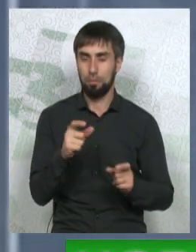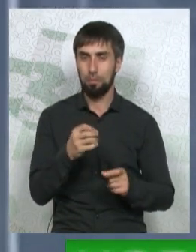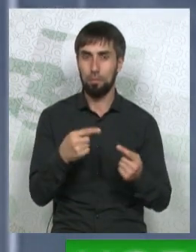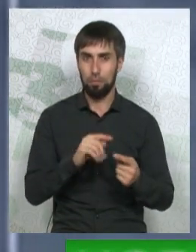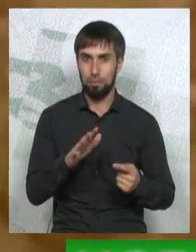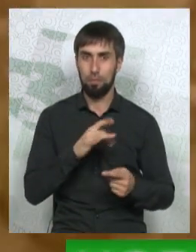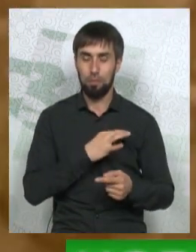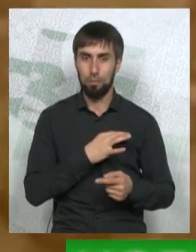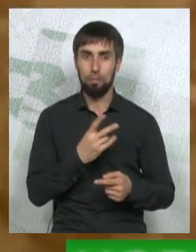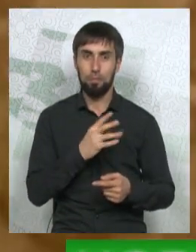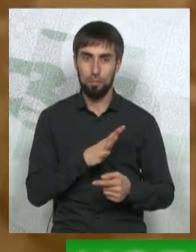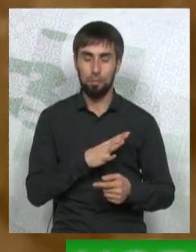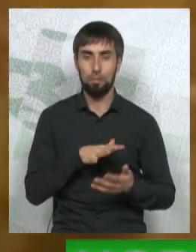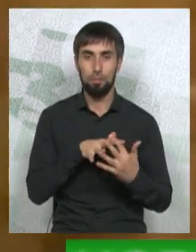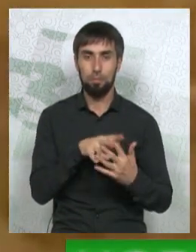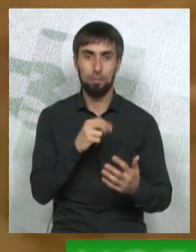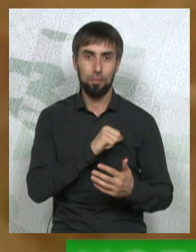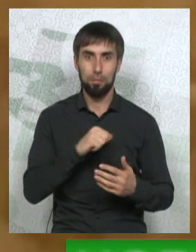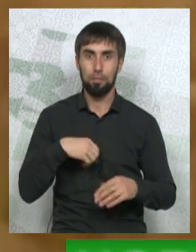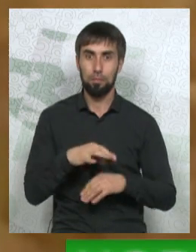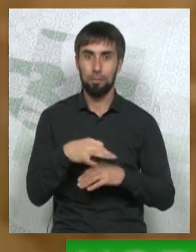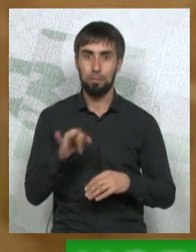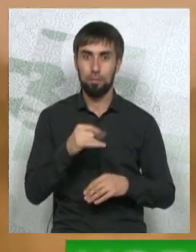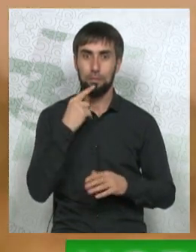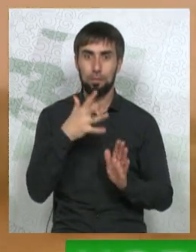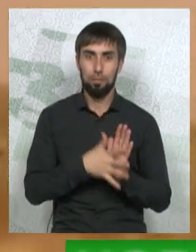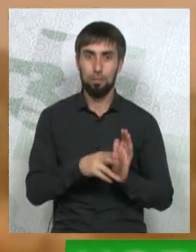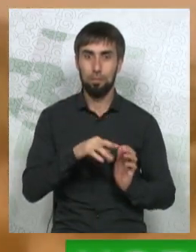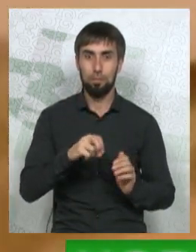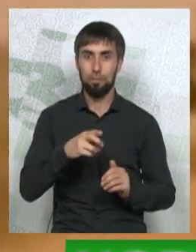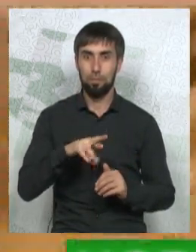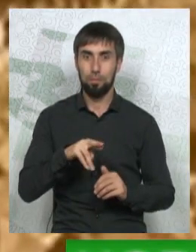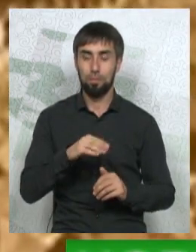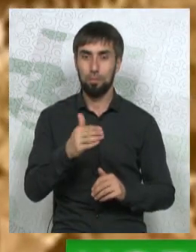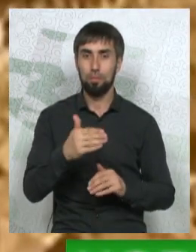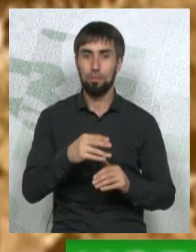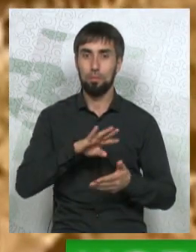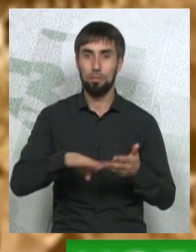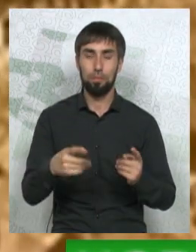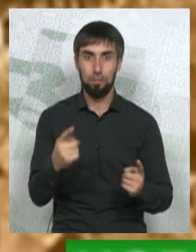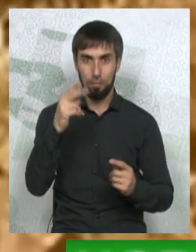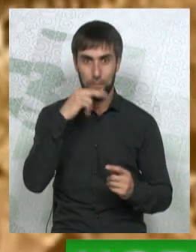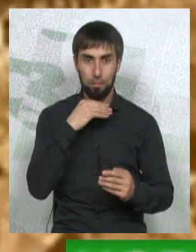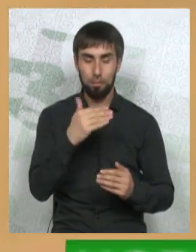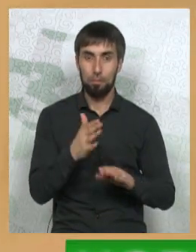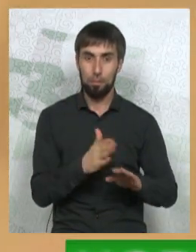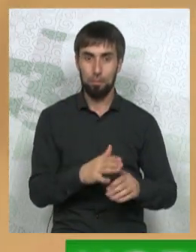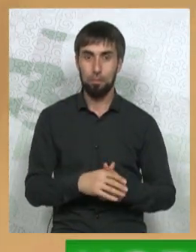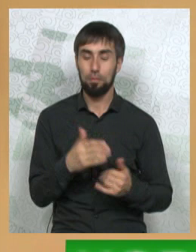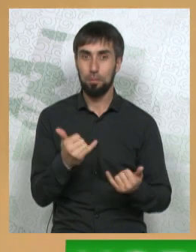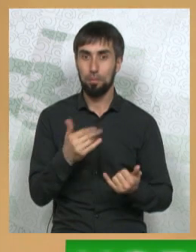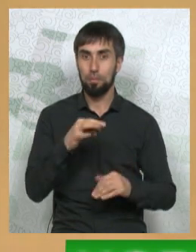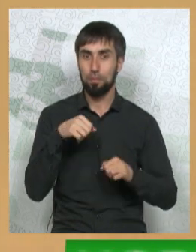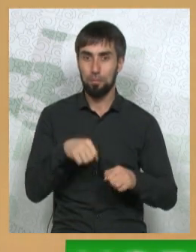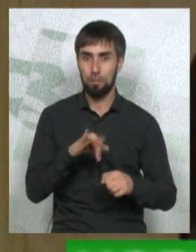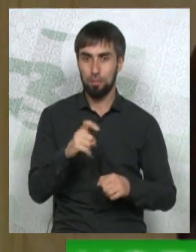цифра. Разведчикам приходилось воевать на самом жестоком и кровопролитном поле боя, развернутом после Великой Отечественной войны. Сегодня по